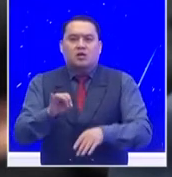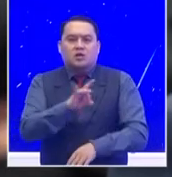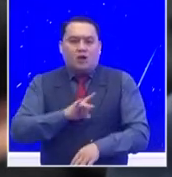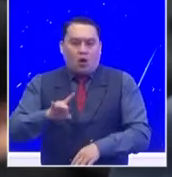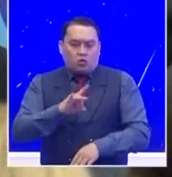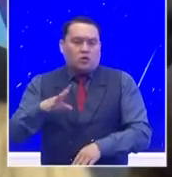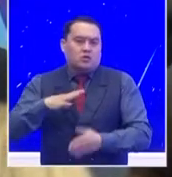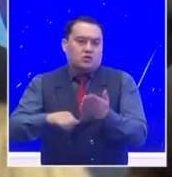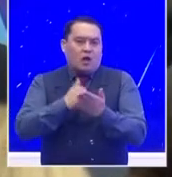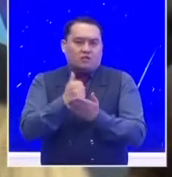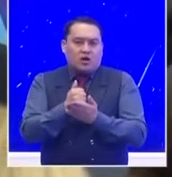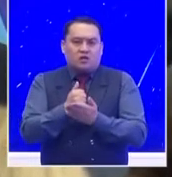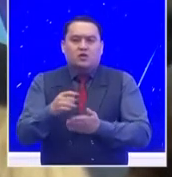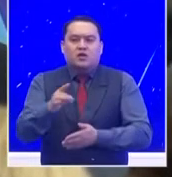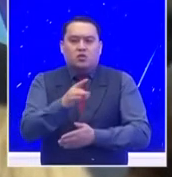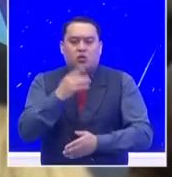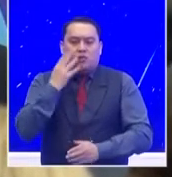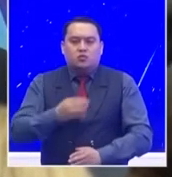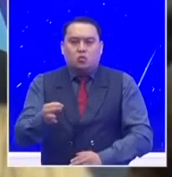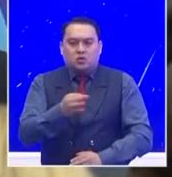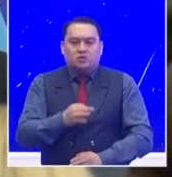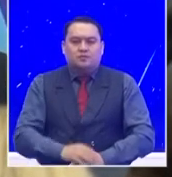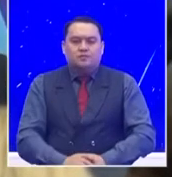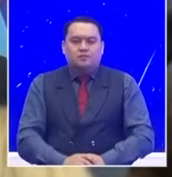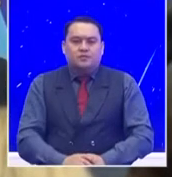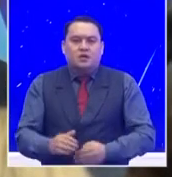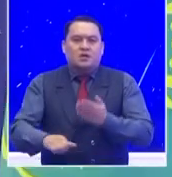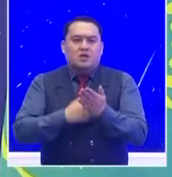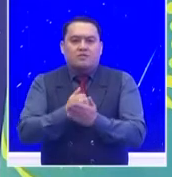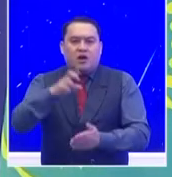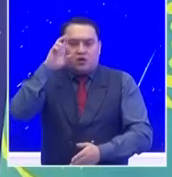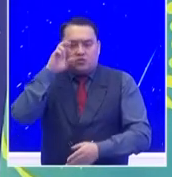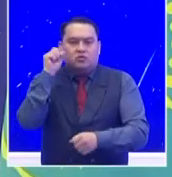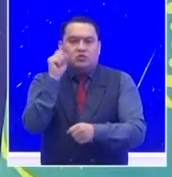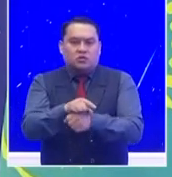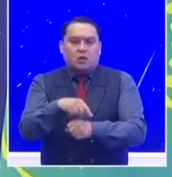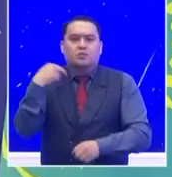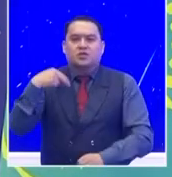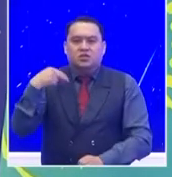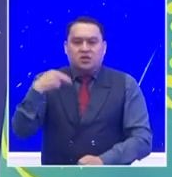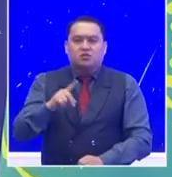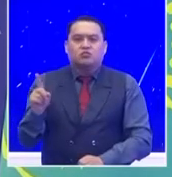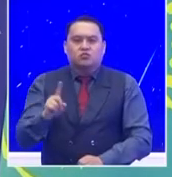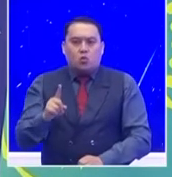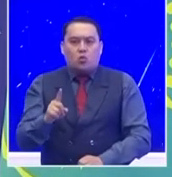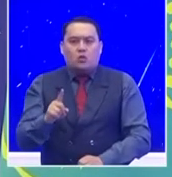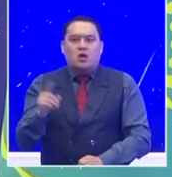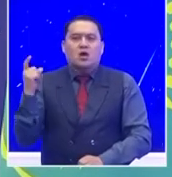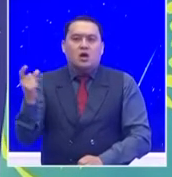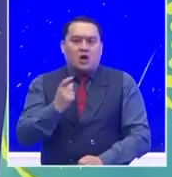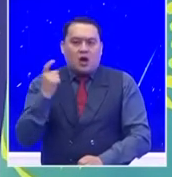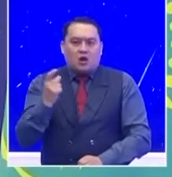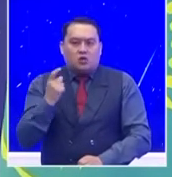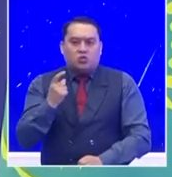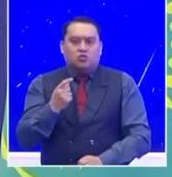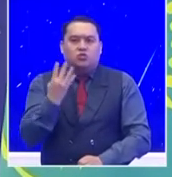район является главным промышленным регионом ЖТСУ. Ельбас составил нам задачу, и президент, что рост экономики должен быть